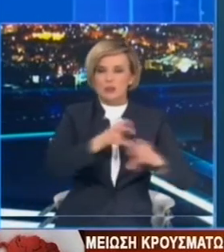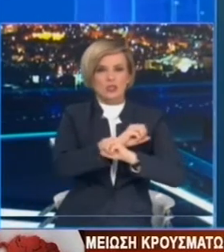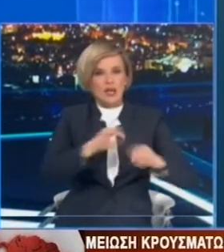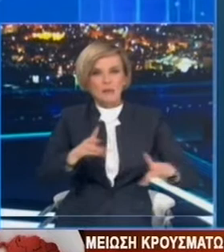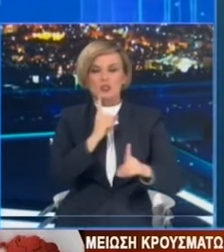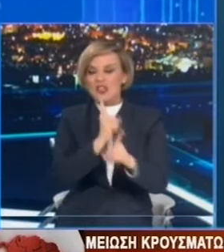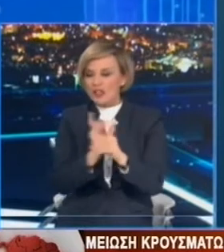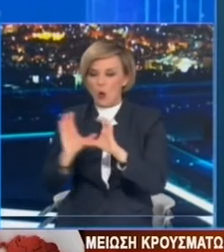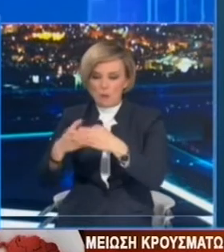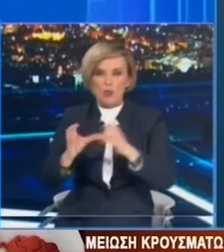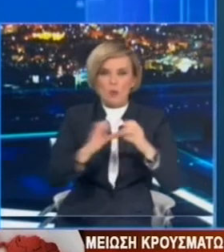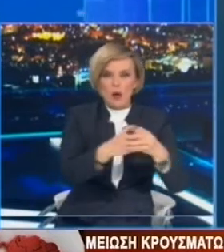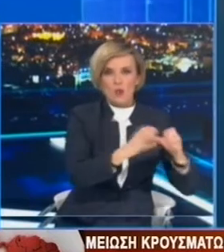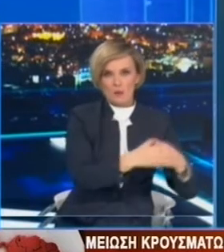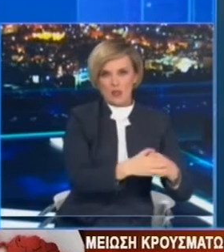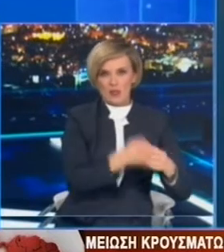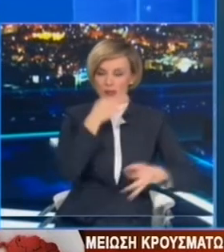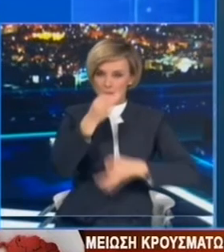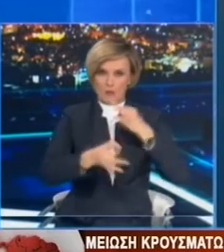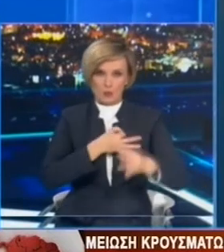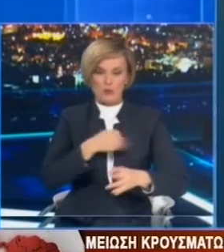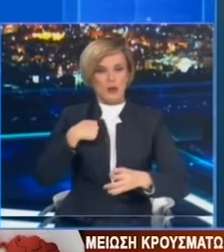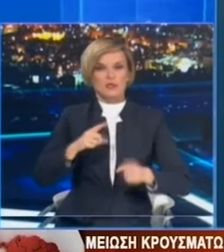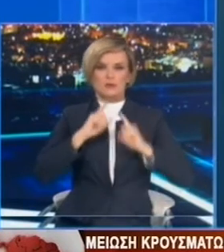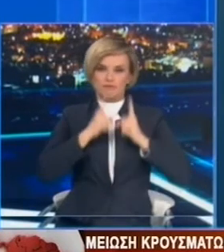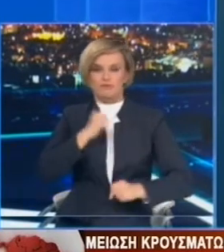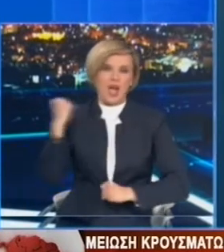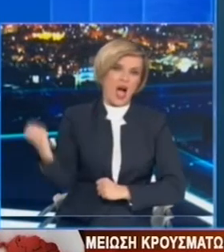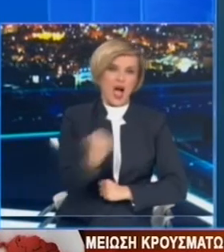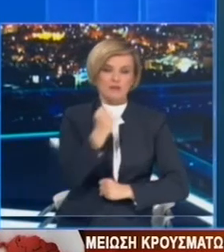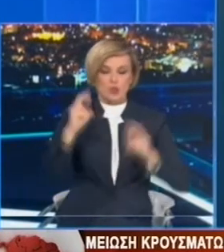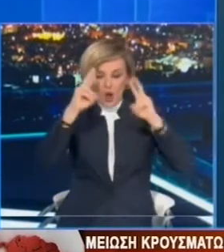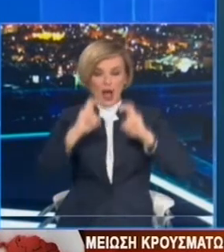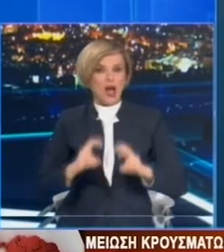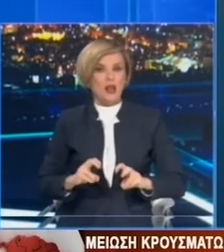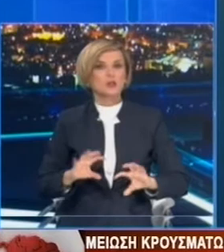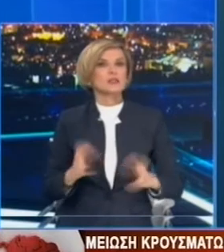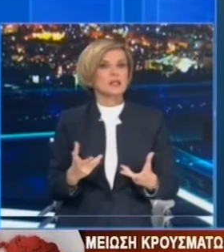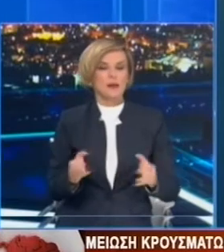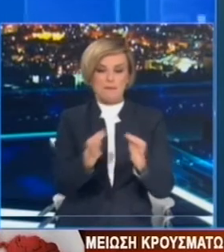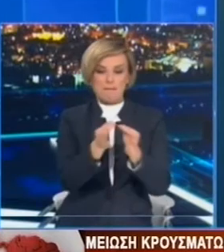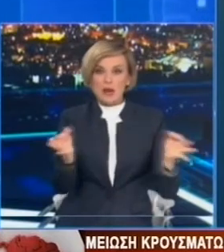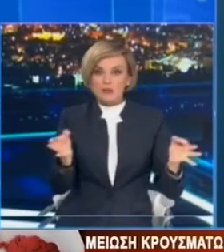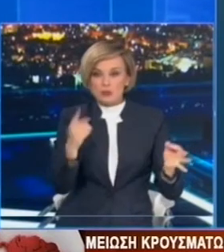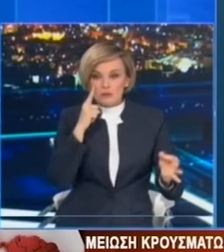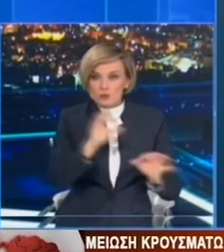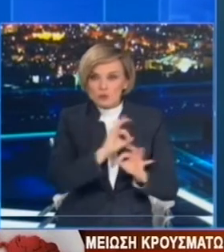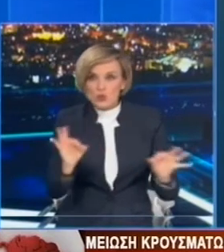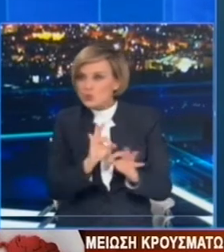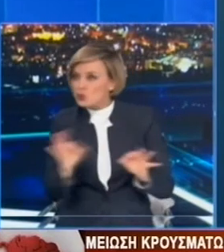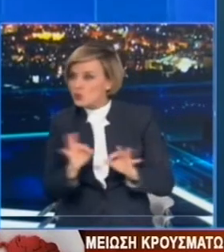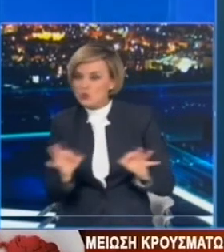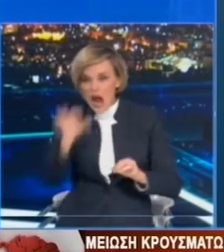46,91% στην πρώτη περίπτωση και 34,32% στη δεύτερη. Τέλος, το 14,57% των